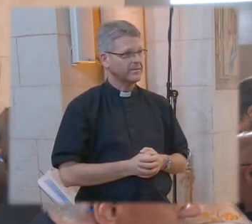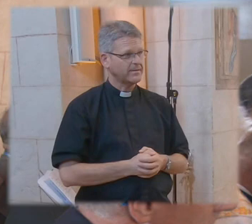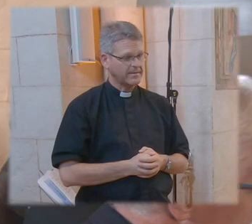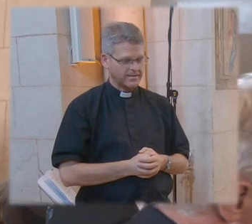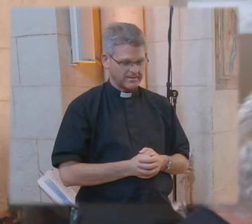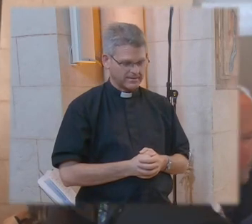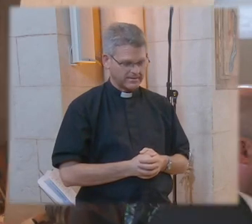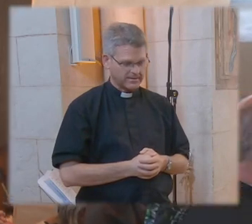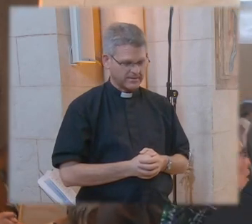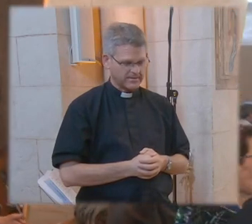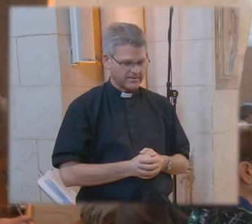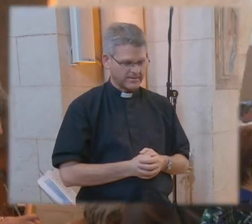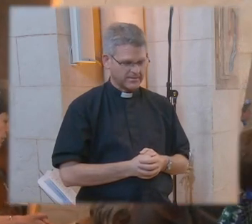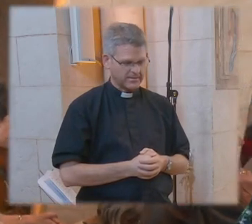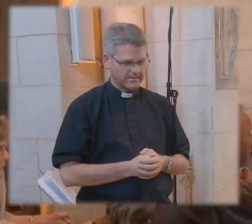in